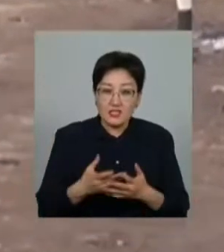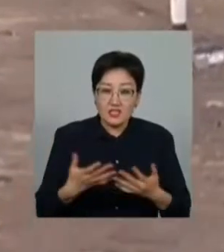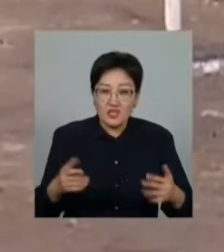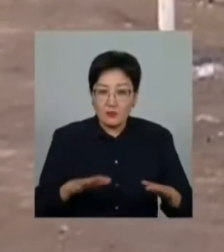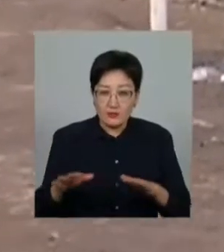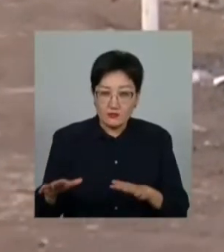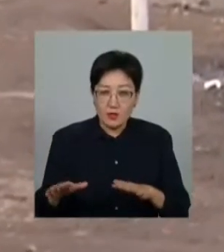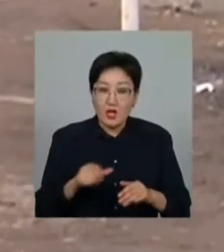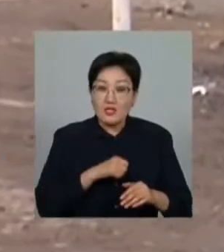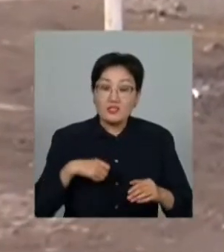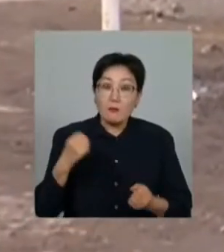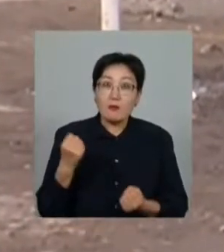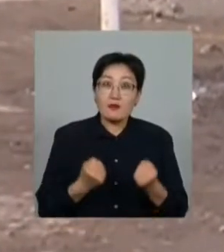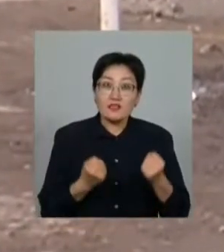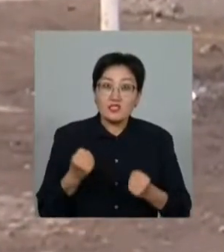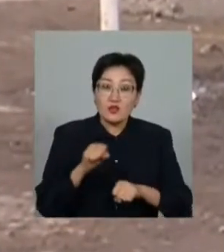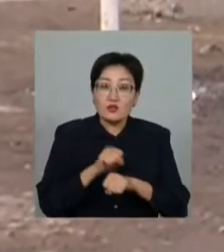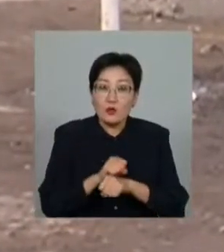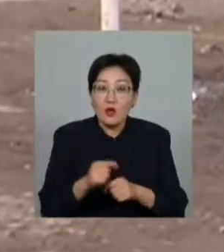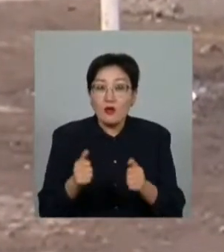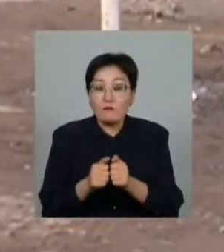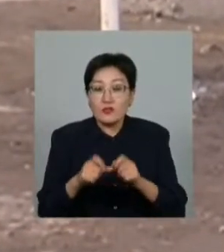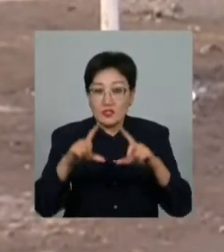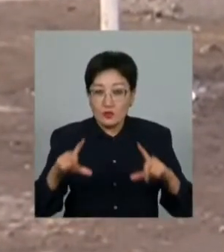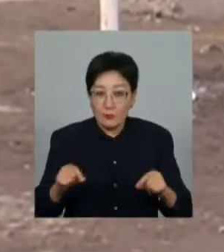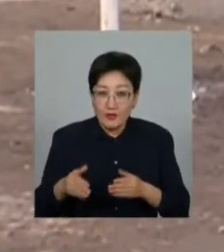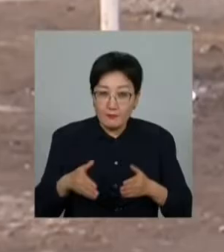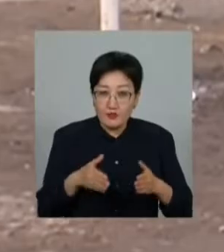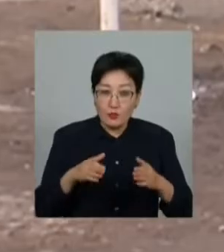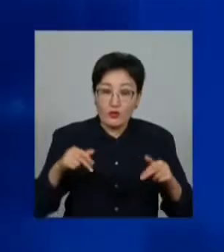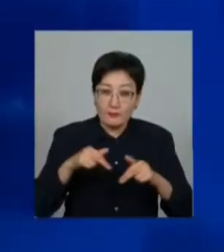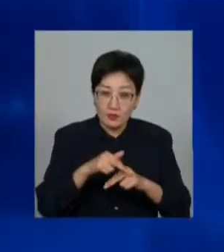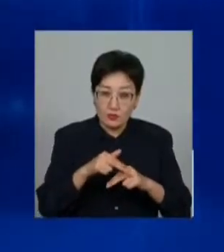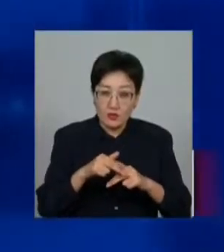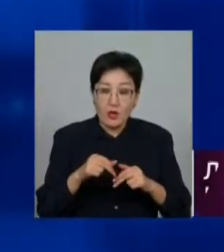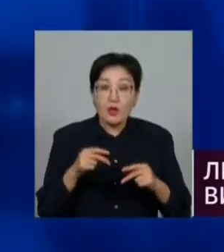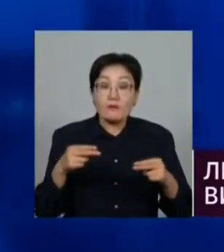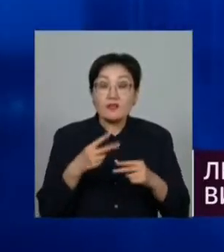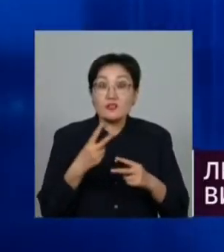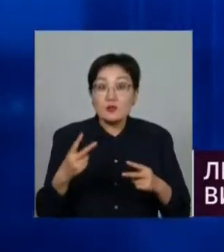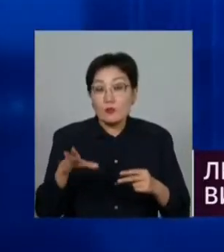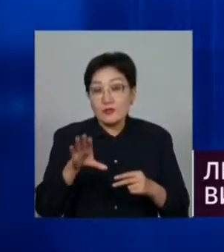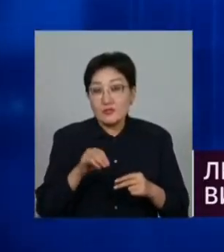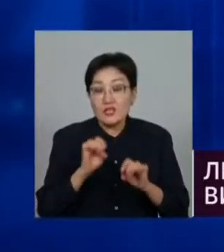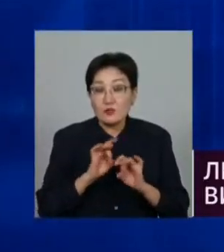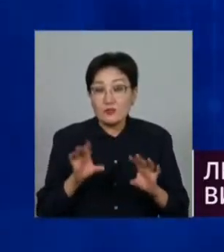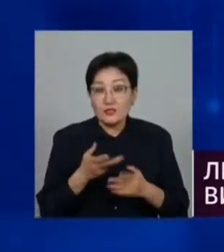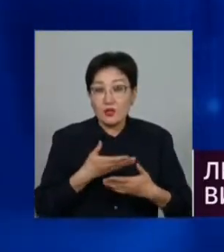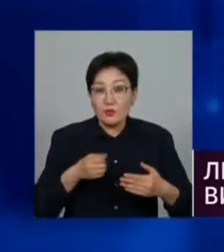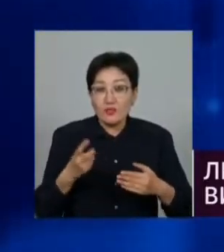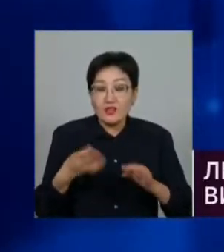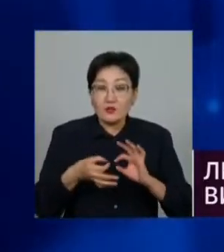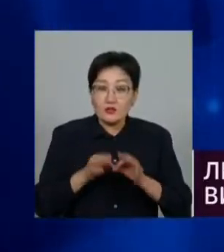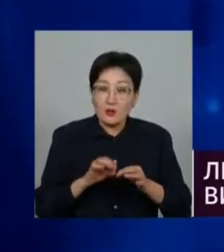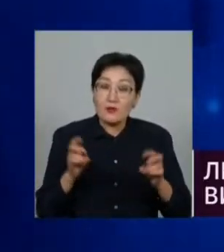стороны атома машина остановилась возле знака пешеходный переход очевидцы происшествия тем временем рассказали нам некоторые